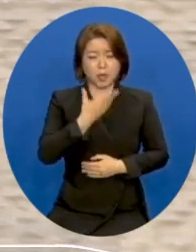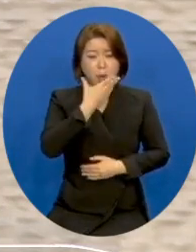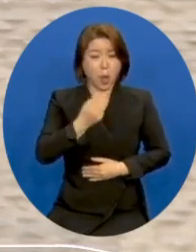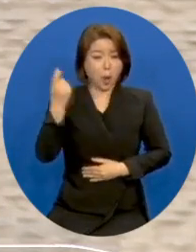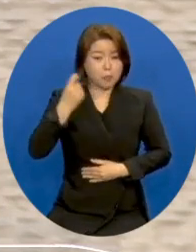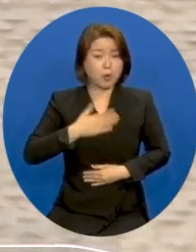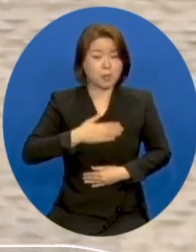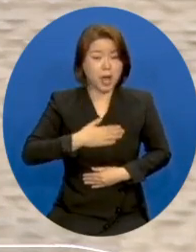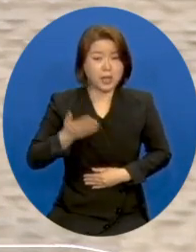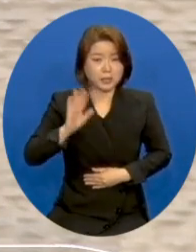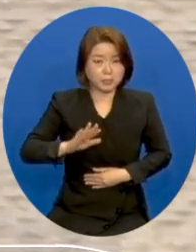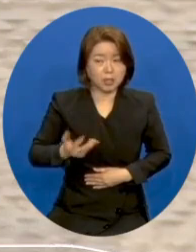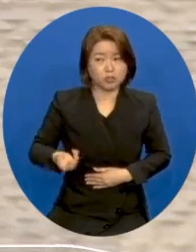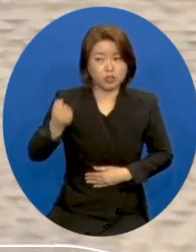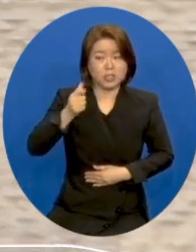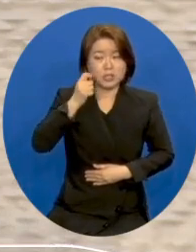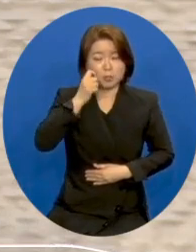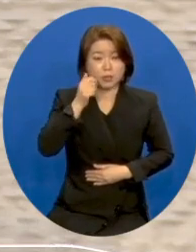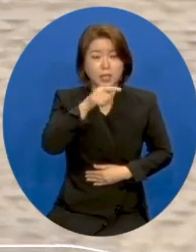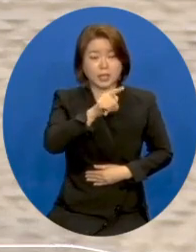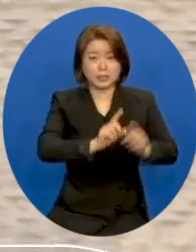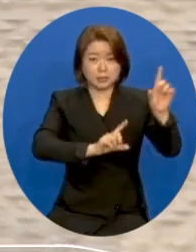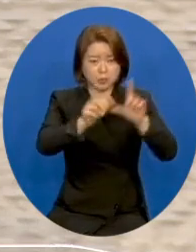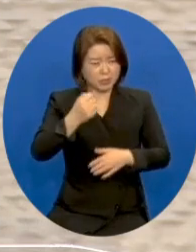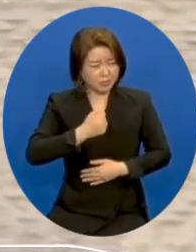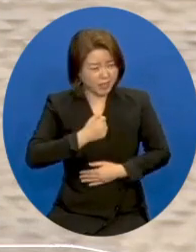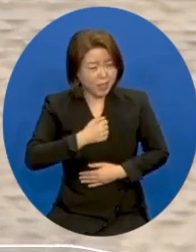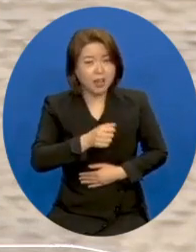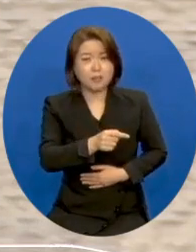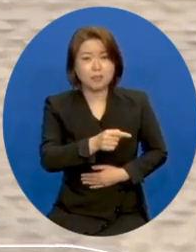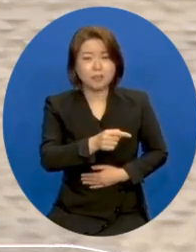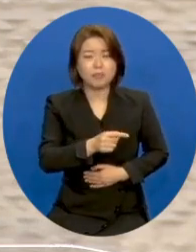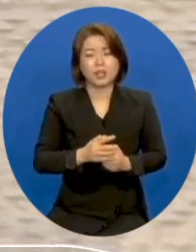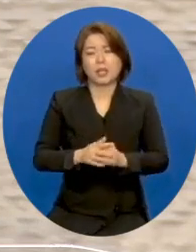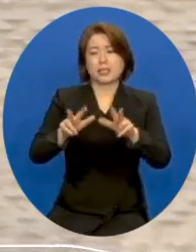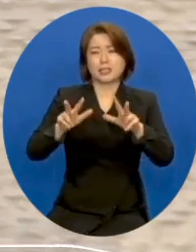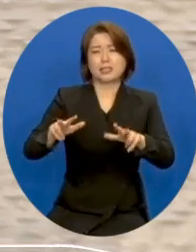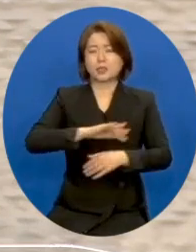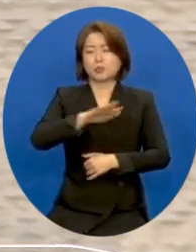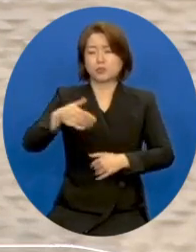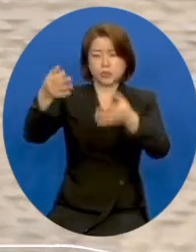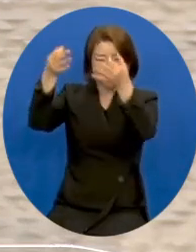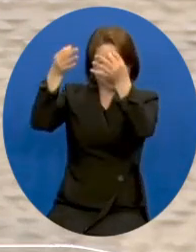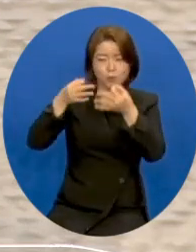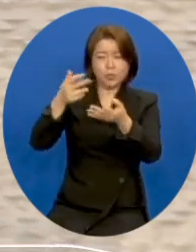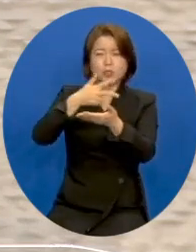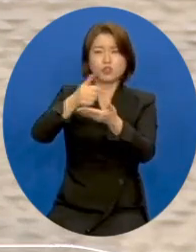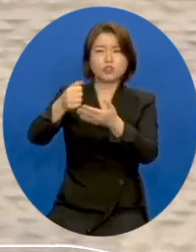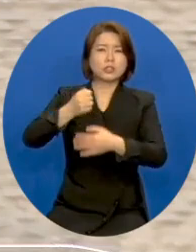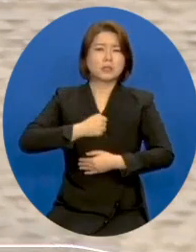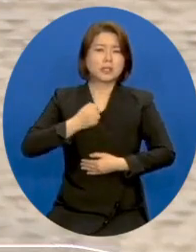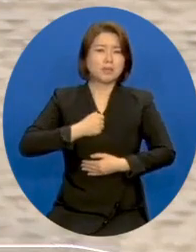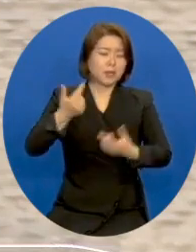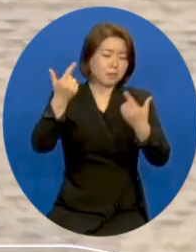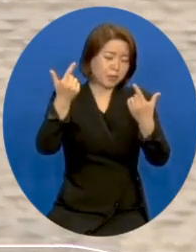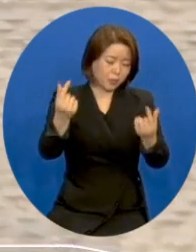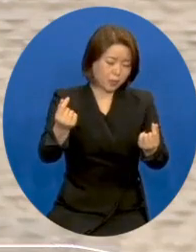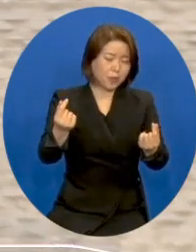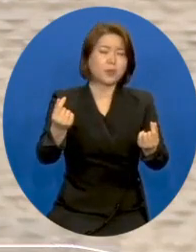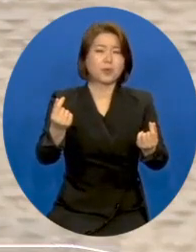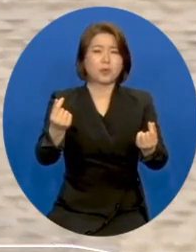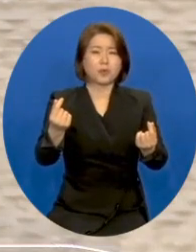복음을 누리지 못하는 그 답답함은 지금 우리를 보시는 주님의 답답함이기도 하다는